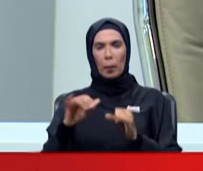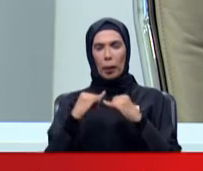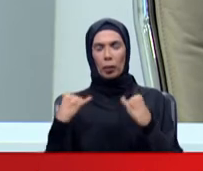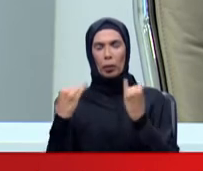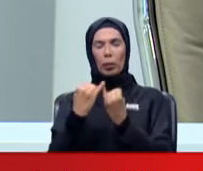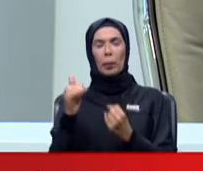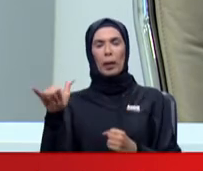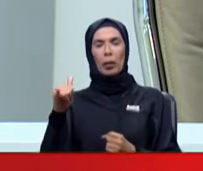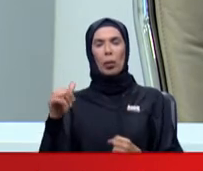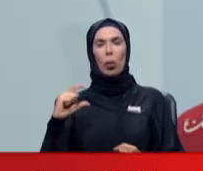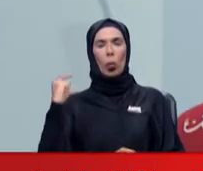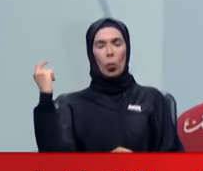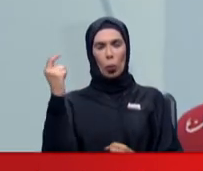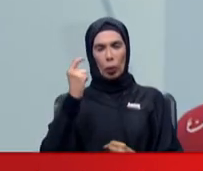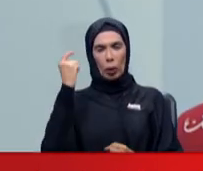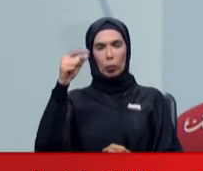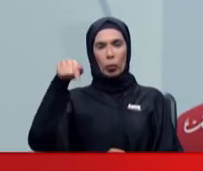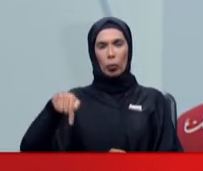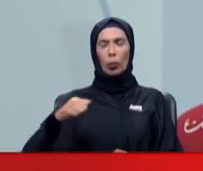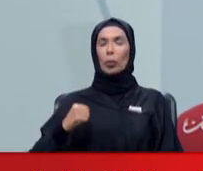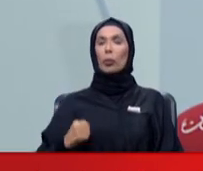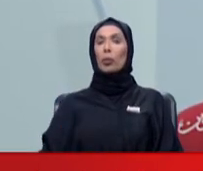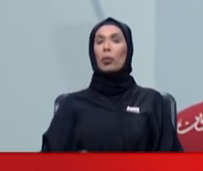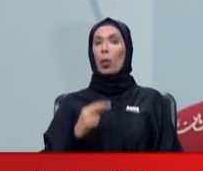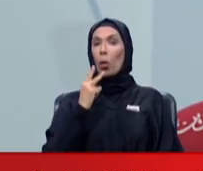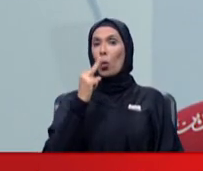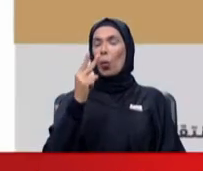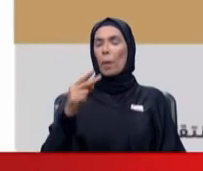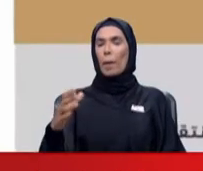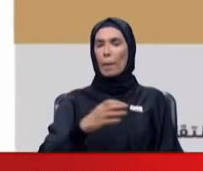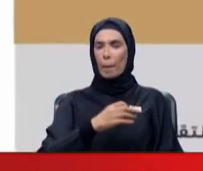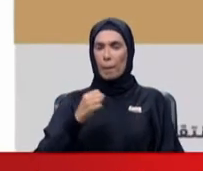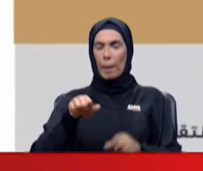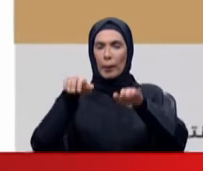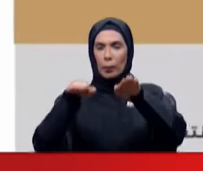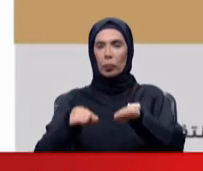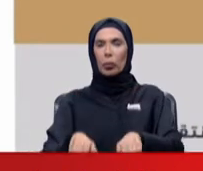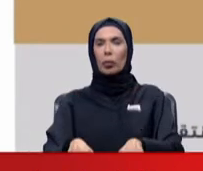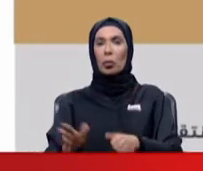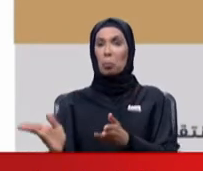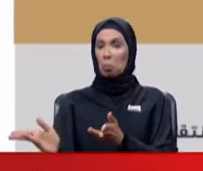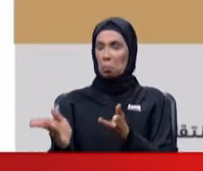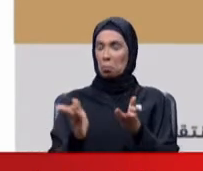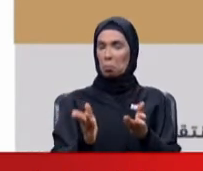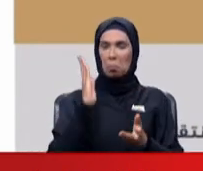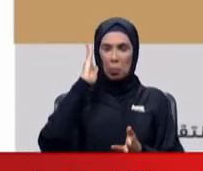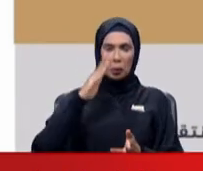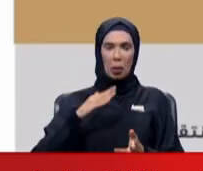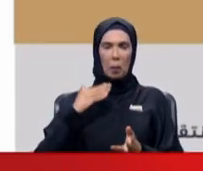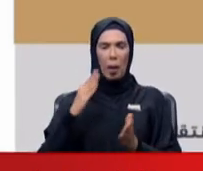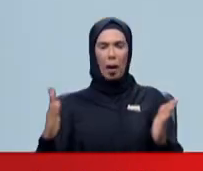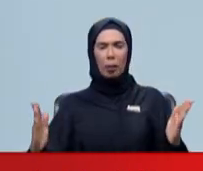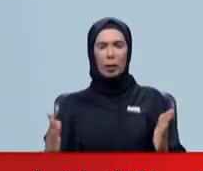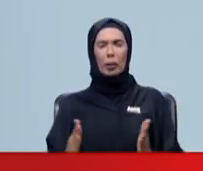العربية والإقليمية والدولية والمحلية تحدثت فيها الأمين العام للمجلس عن حضور المرأة الدائم لمواجهة